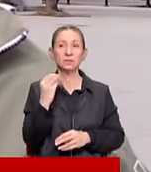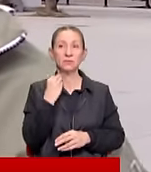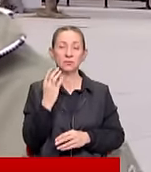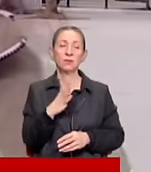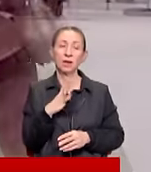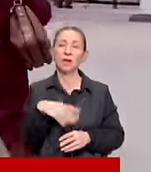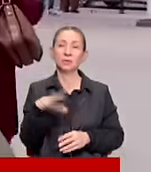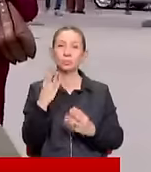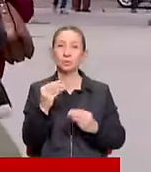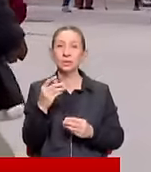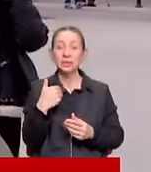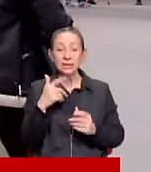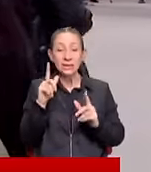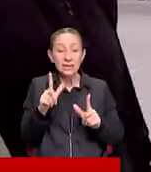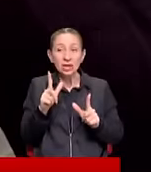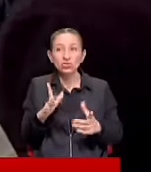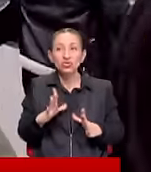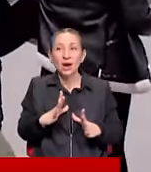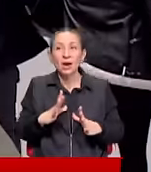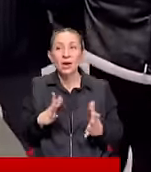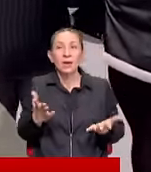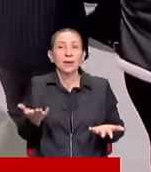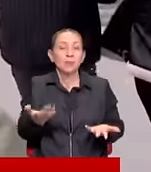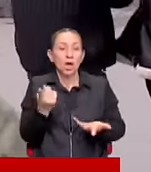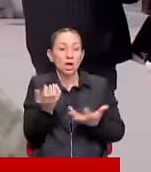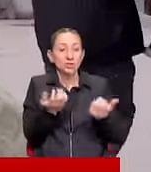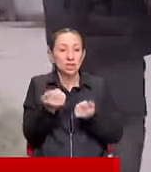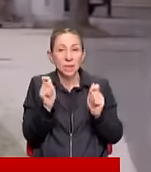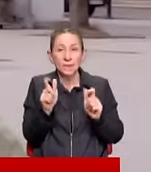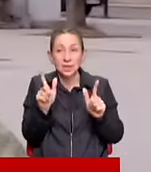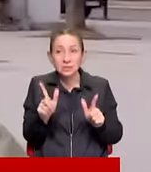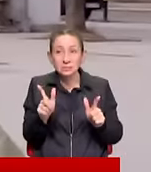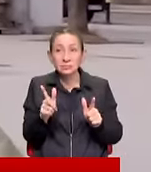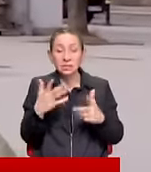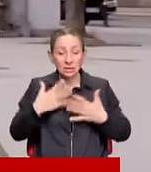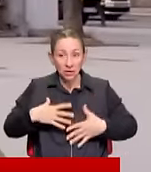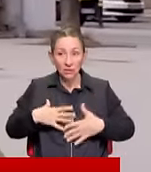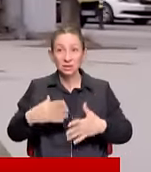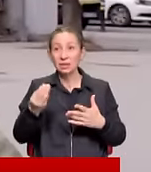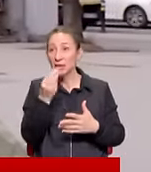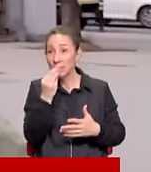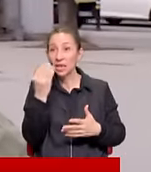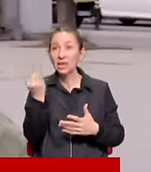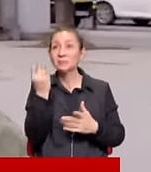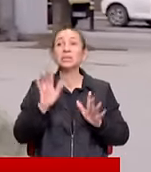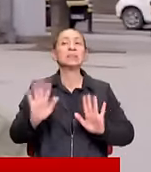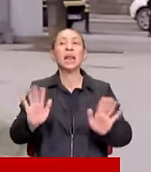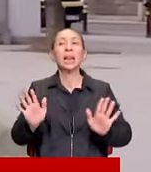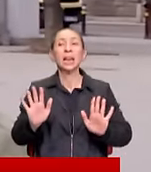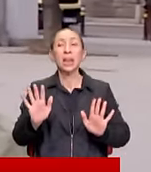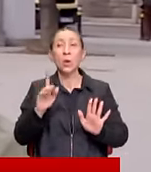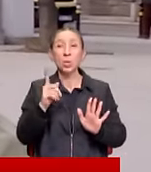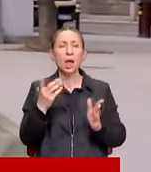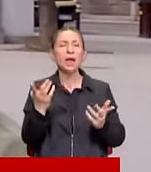tabii ki var. Herkeste var. İşte temel ihtiyacınız var. İşte ne bileyim, bir alışveriş yapmak zorundasınız. Ya kılık kıyafet veya işte gezme tozma gibi değil. Onlar